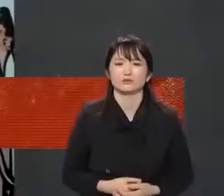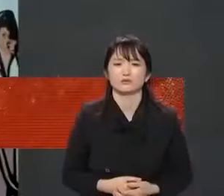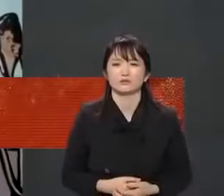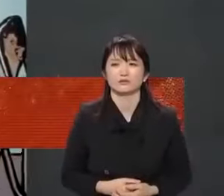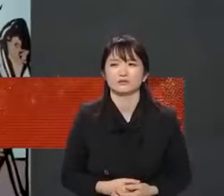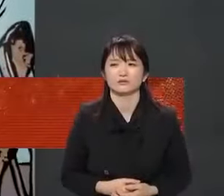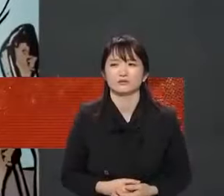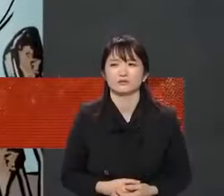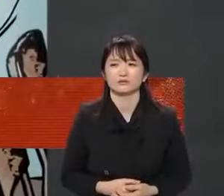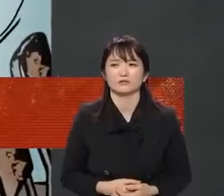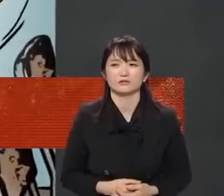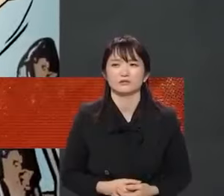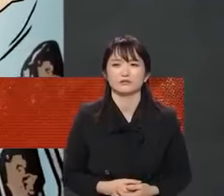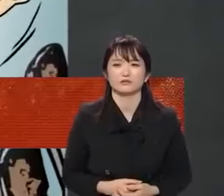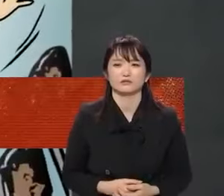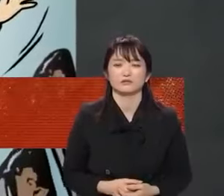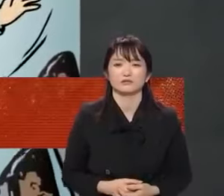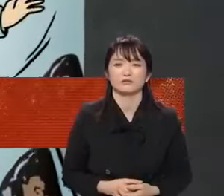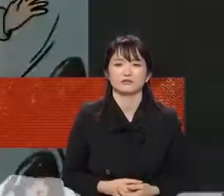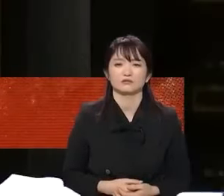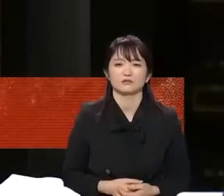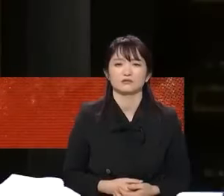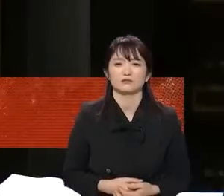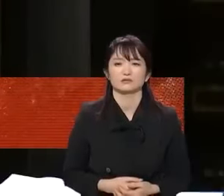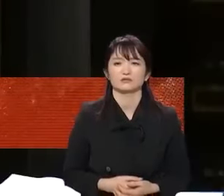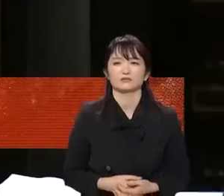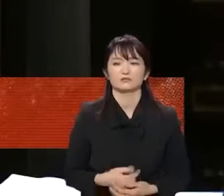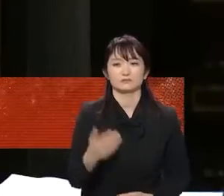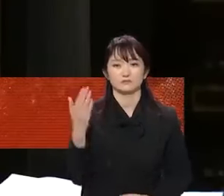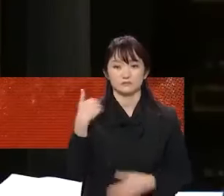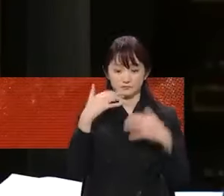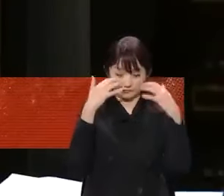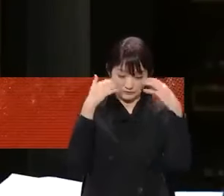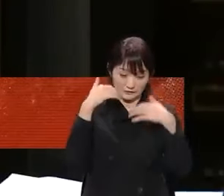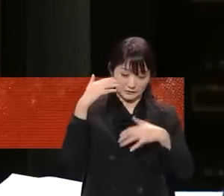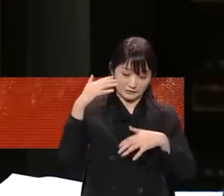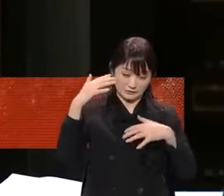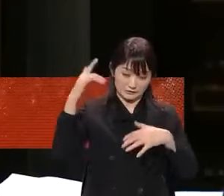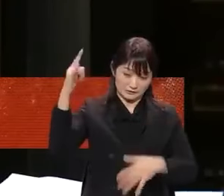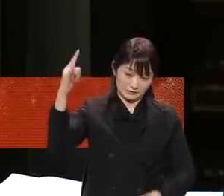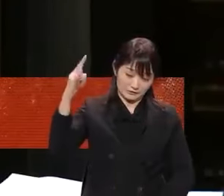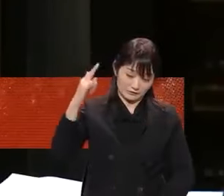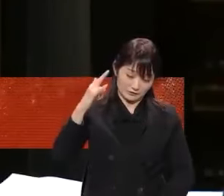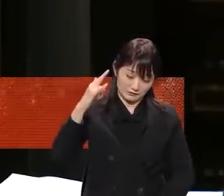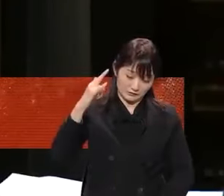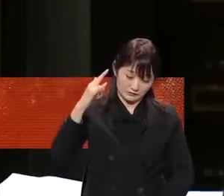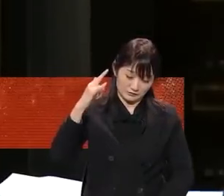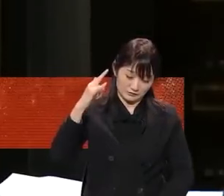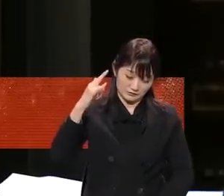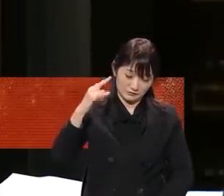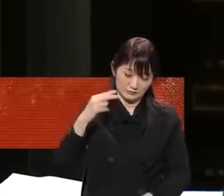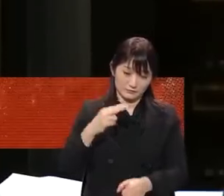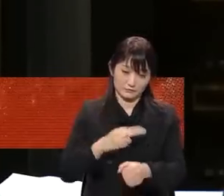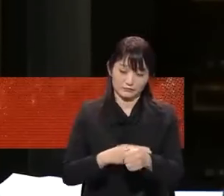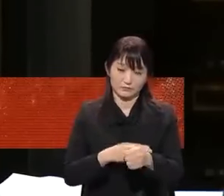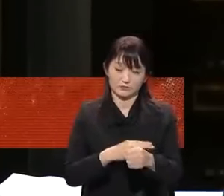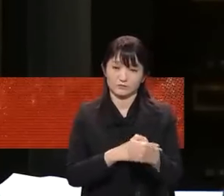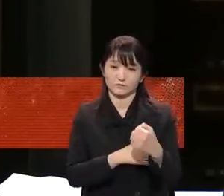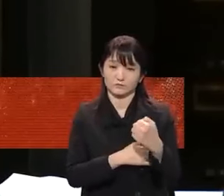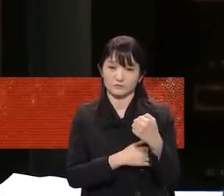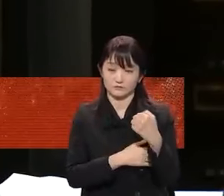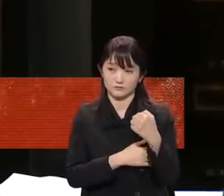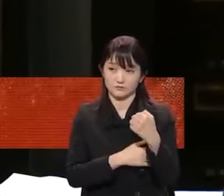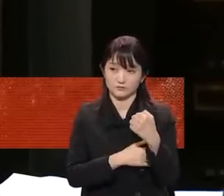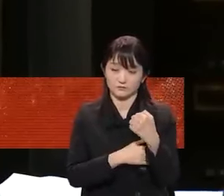합니다. 자, 양 변호사님, 지난 여름 땡볕 아래서 교권 회복을 위해서 투쟁했던 초등학교 선생님들의